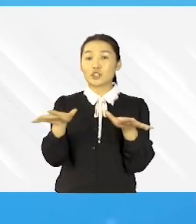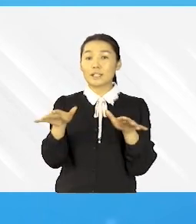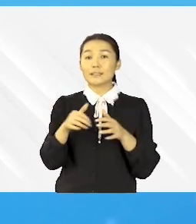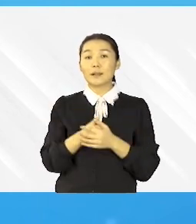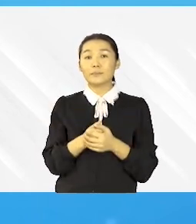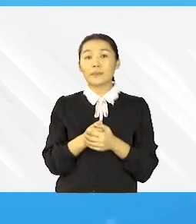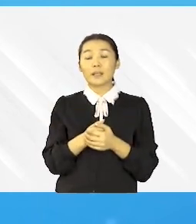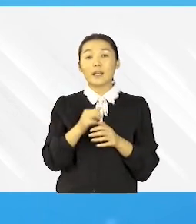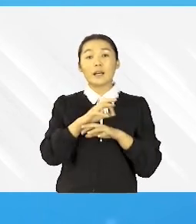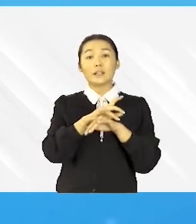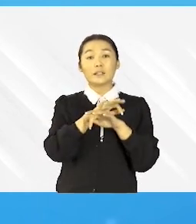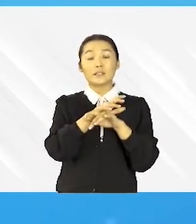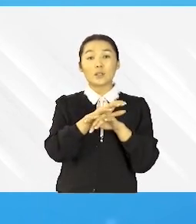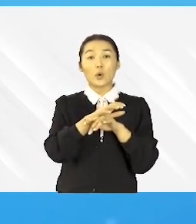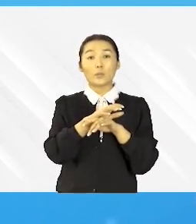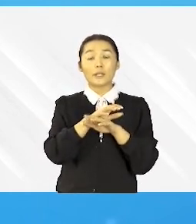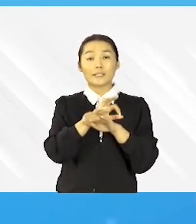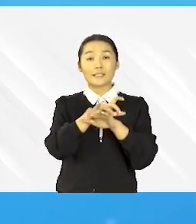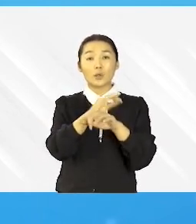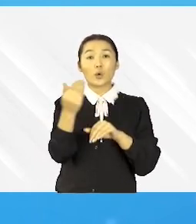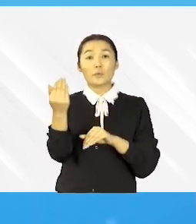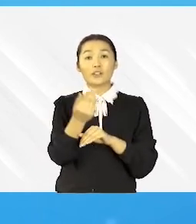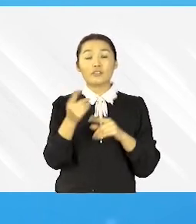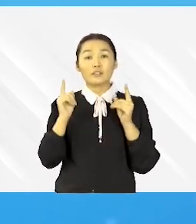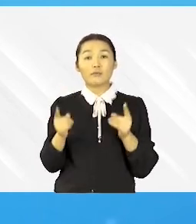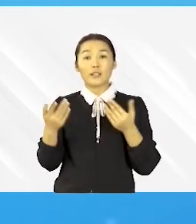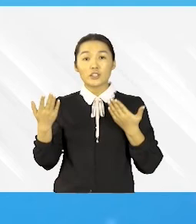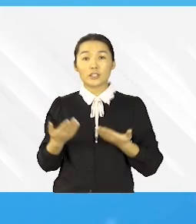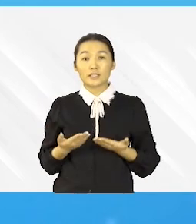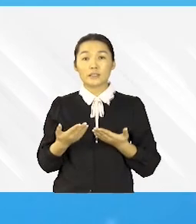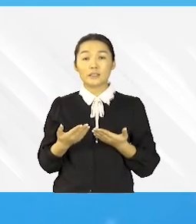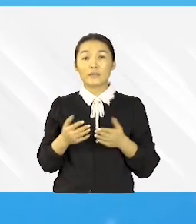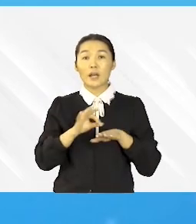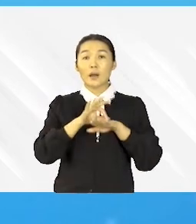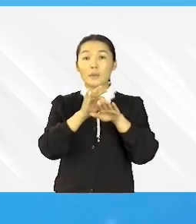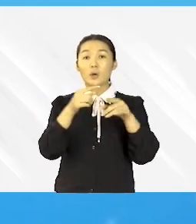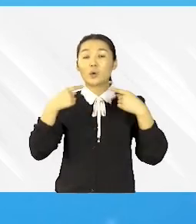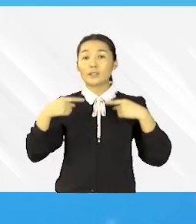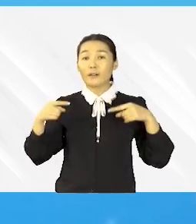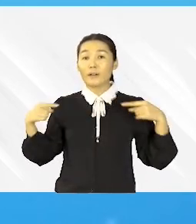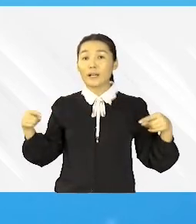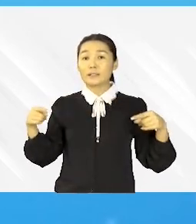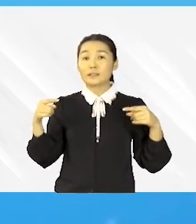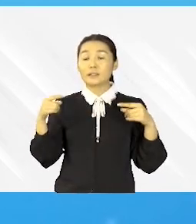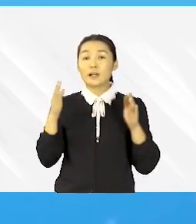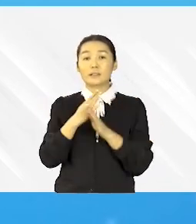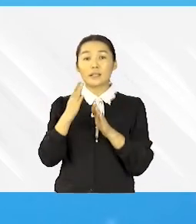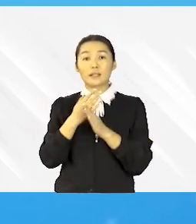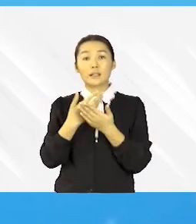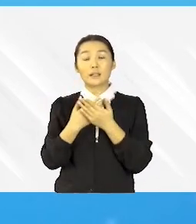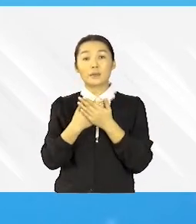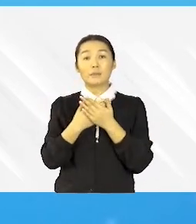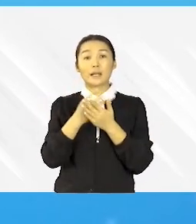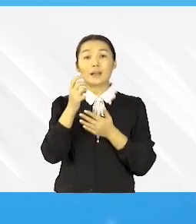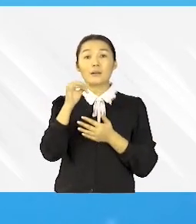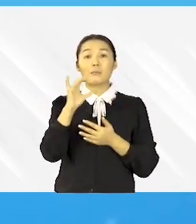насекомых, чьи фазы жизненного цикла проходят в разных средах. Например, майский жук. Так личинка